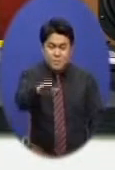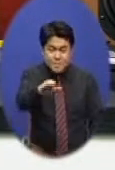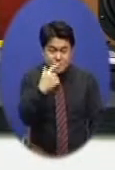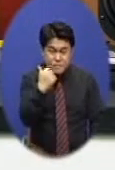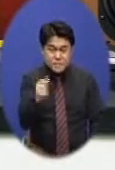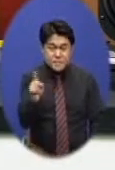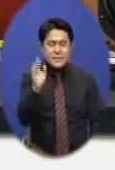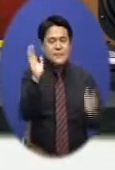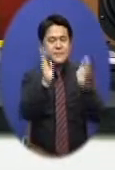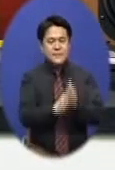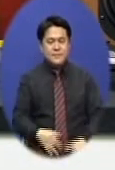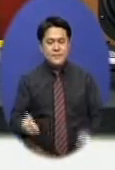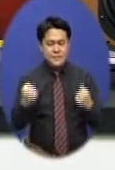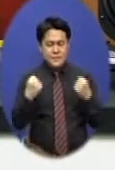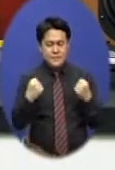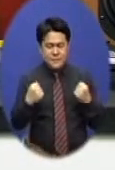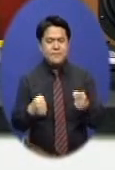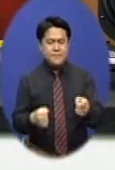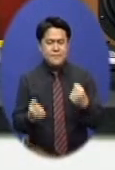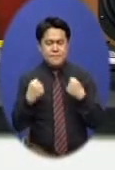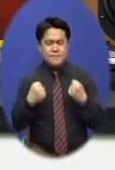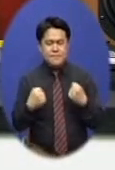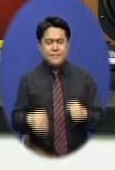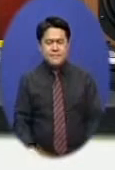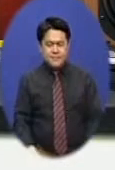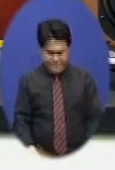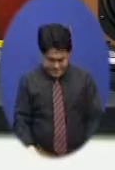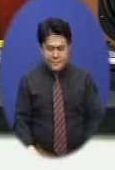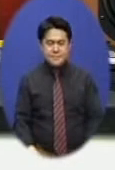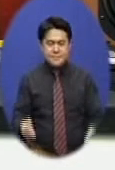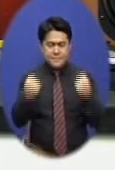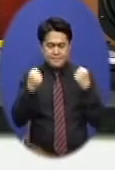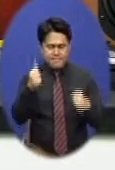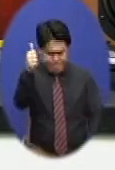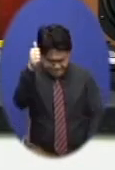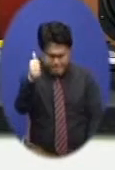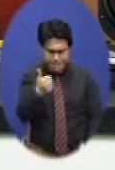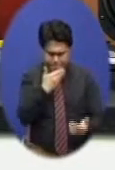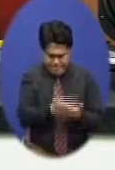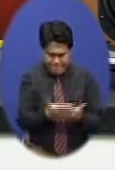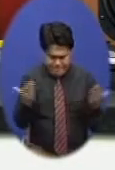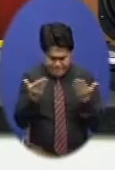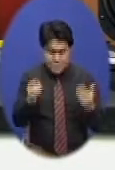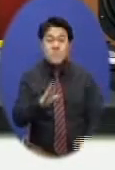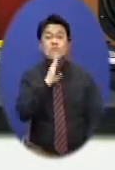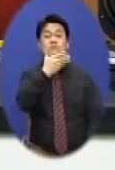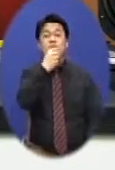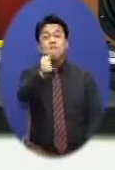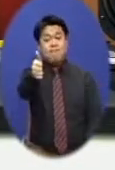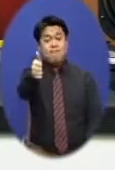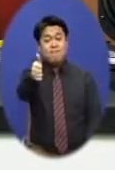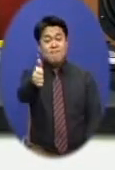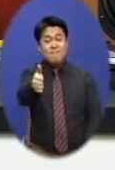아버님이 예, 그래서 예, 예. 건강하다는 증거입니다. 그래서 말이요. 건강이 최고요. 일을 한다는 게 얼마나 행복한